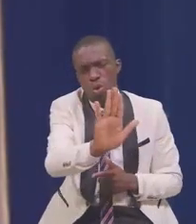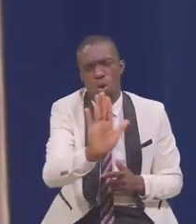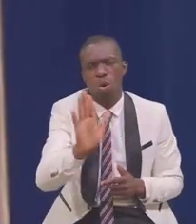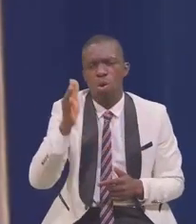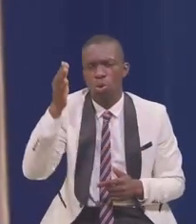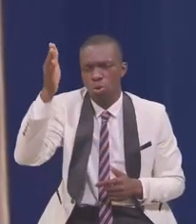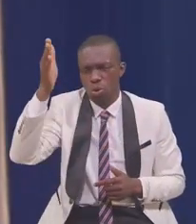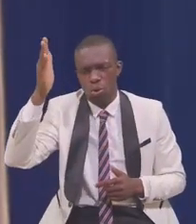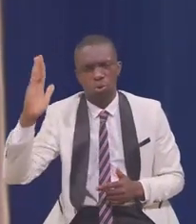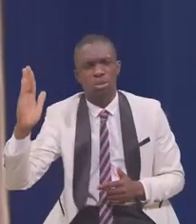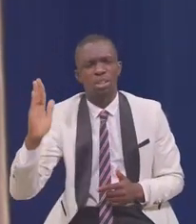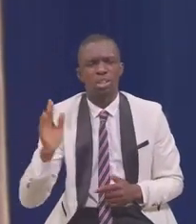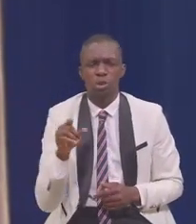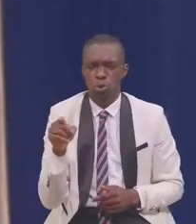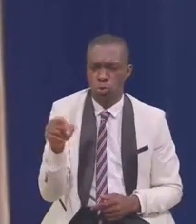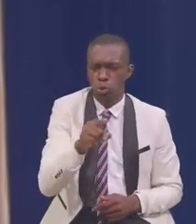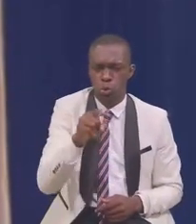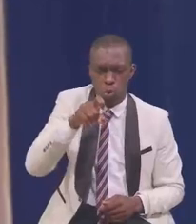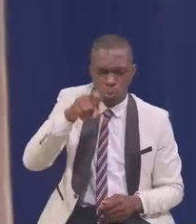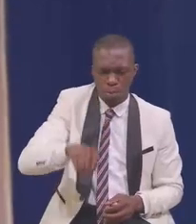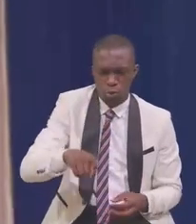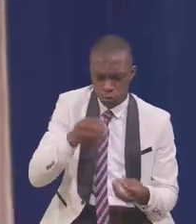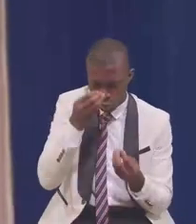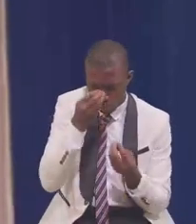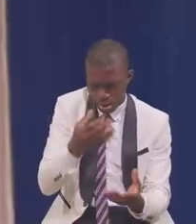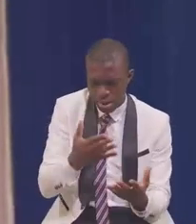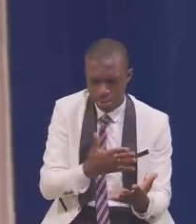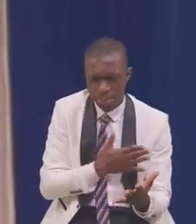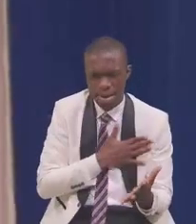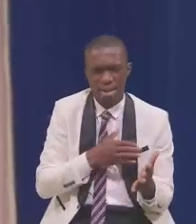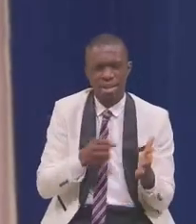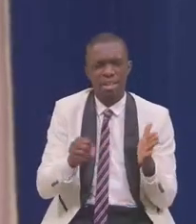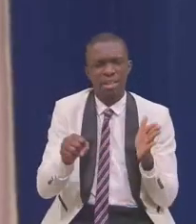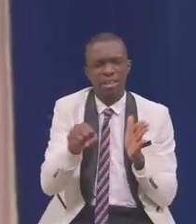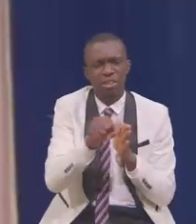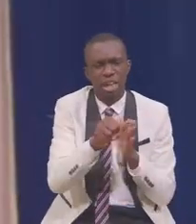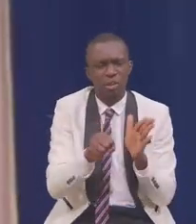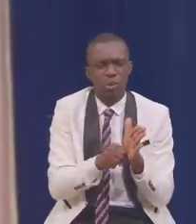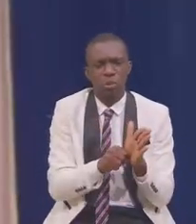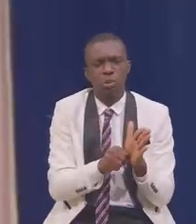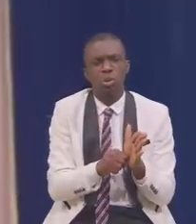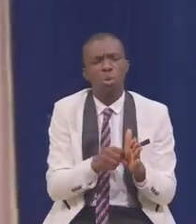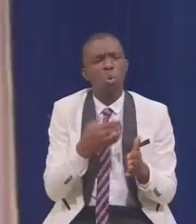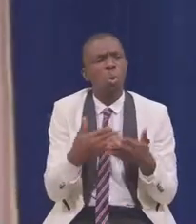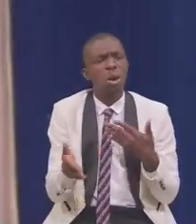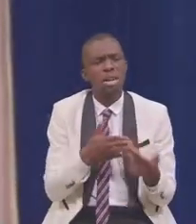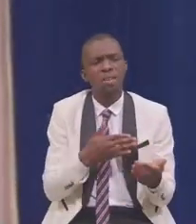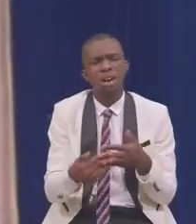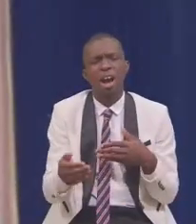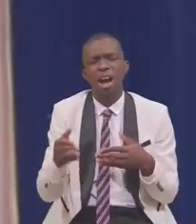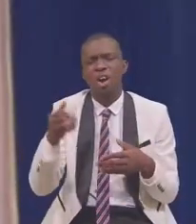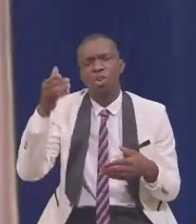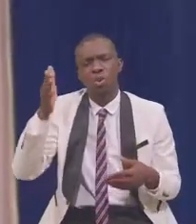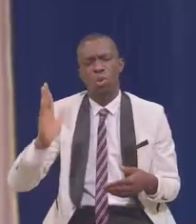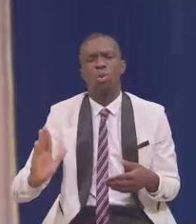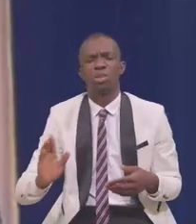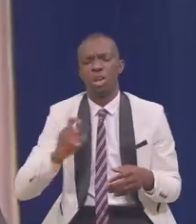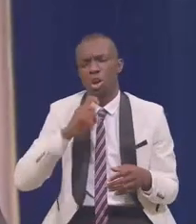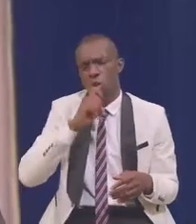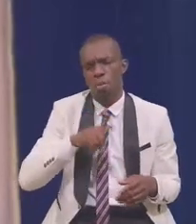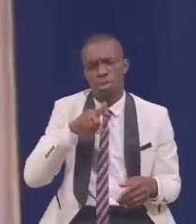et vous les mettrez en pratique. C'est ça. Ce que vous savez déjà, vous êtes enfant de Dieu. Je dois faire ceci et cela. Je